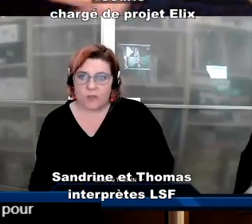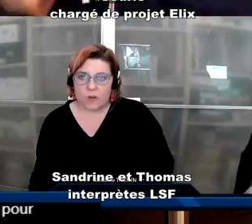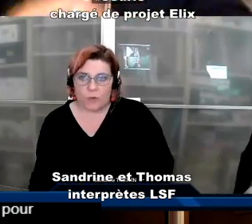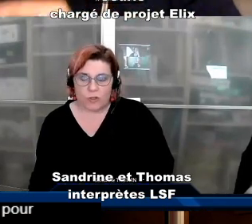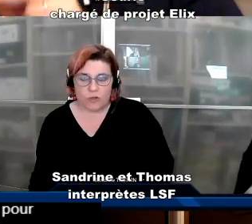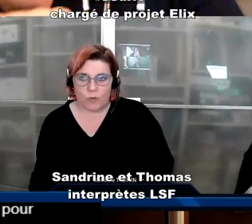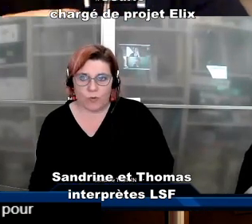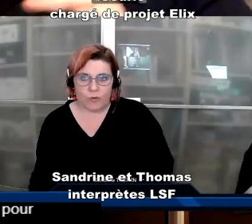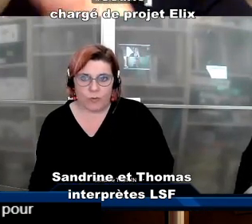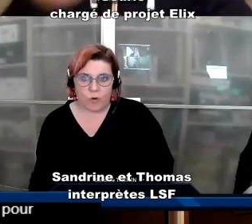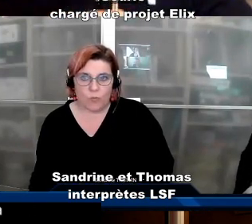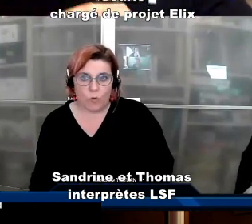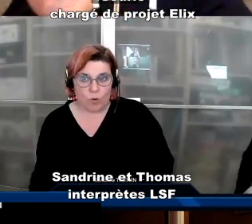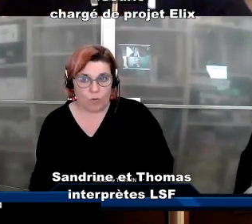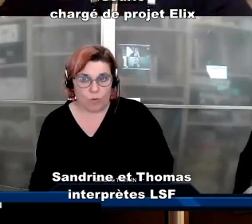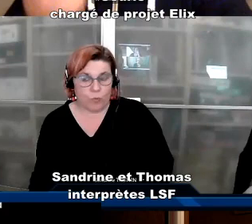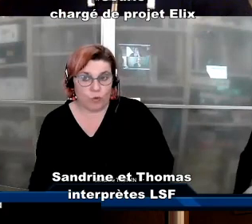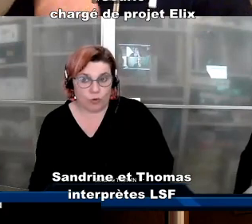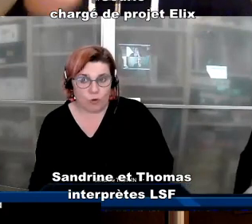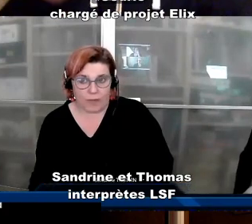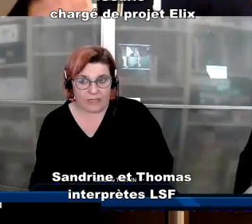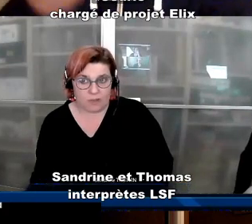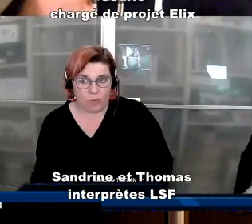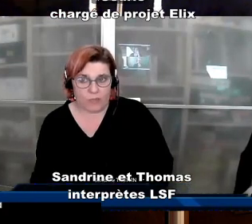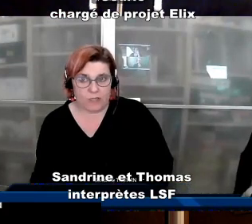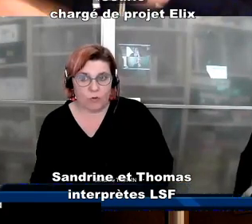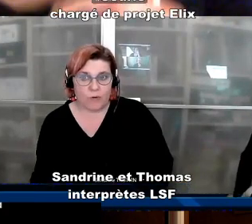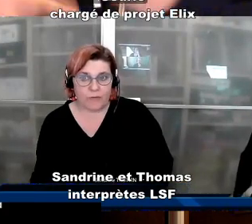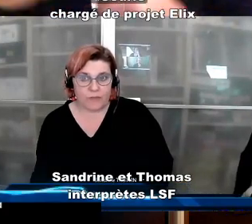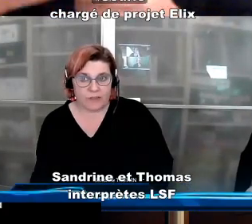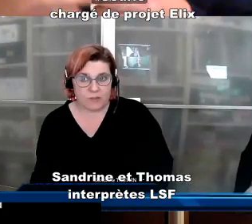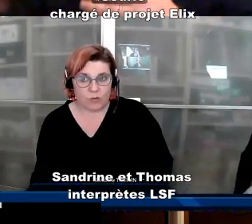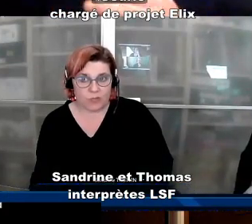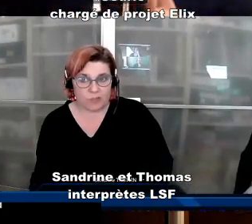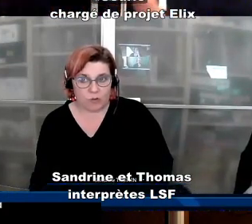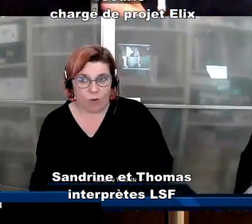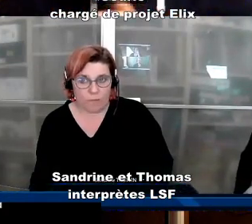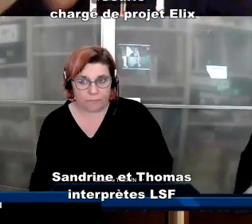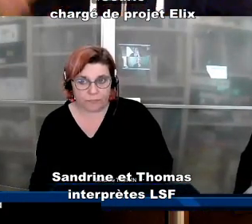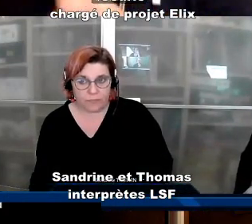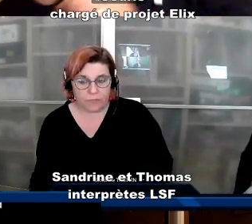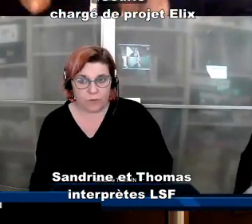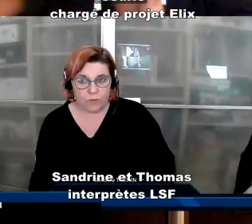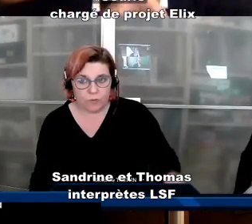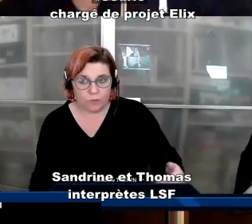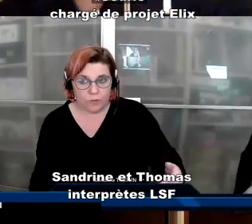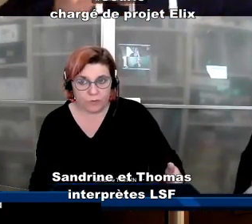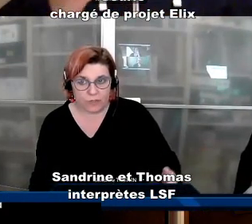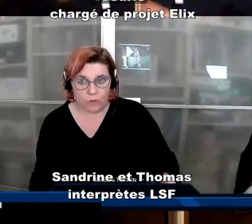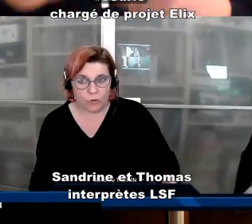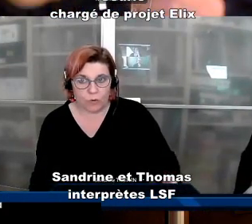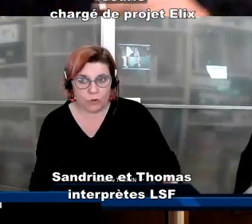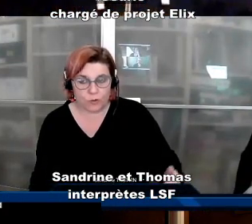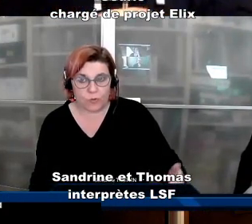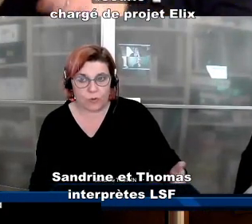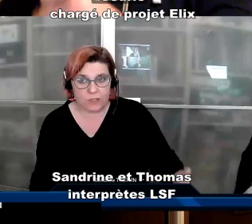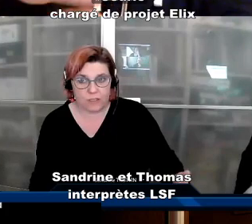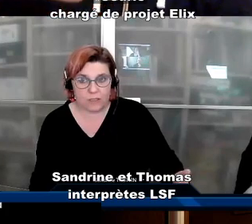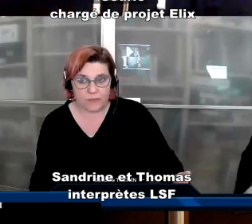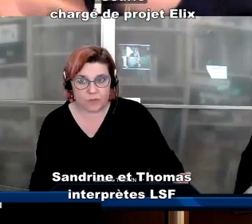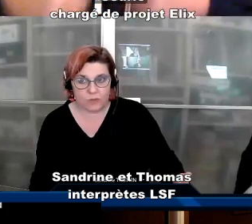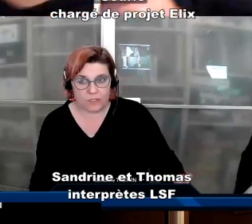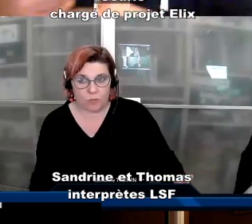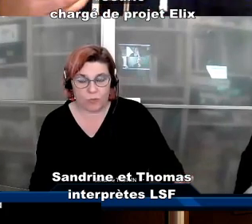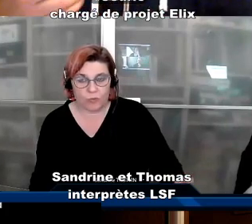Alors, je vais prendre l'exemple. Et on va prendre le mot bonjour, par exemple, et on va faire des enregistrements au fil de l'eau